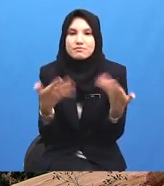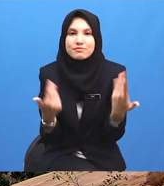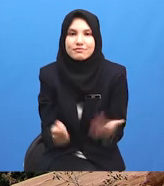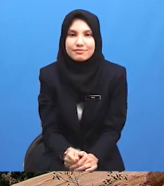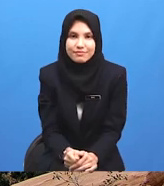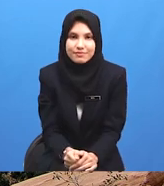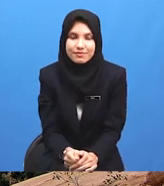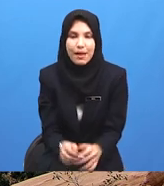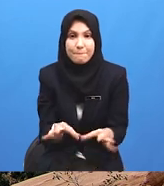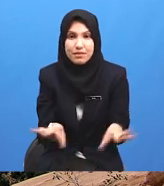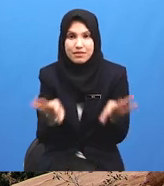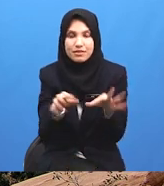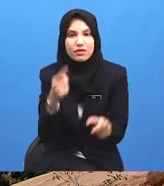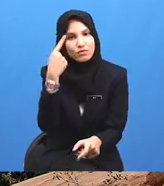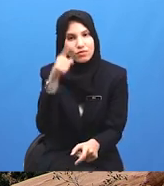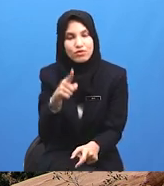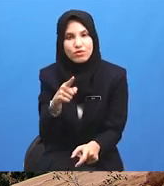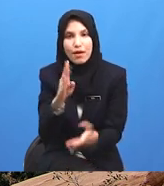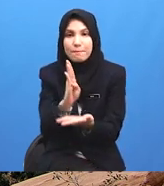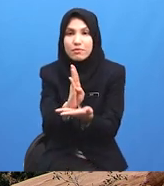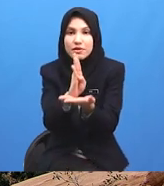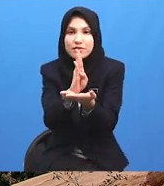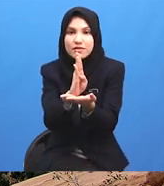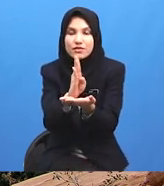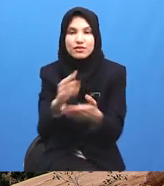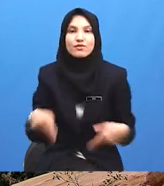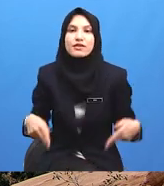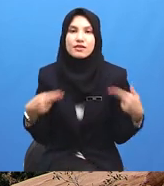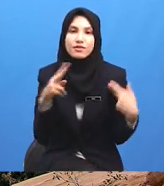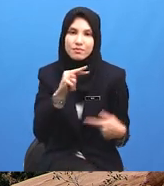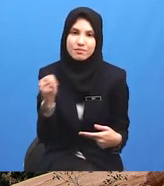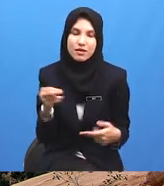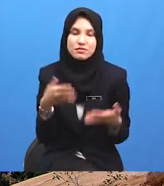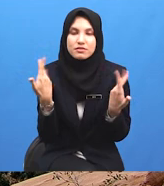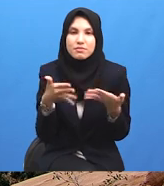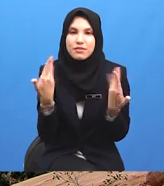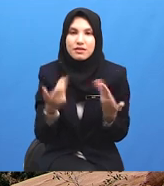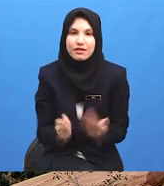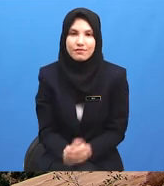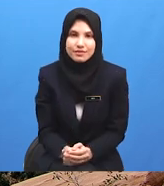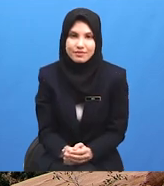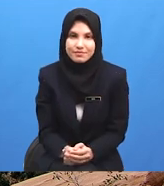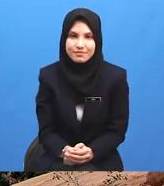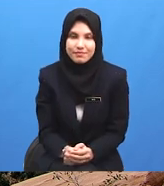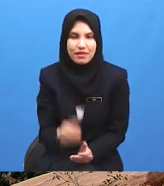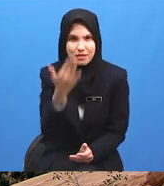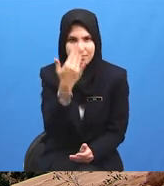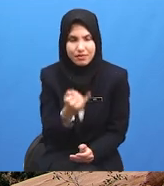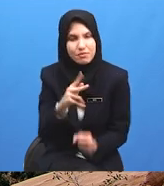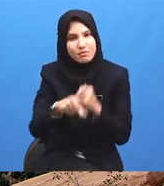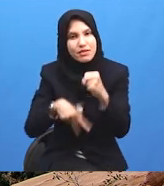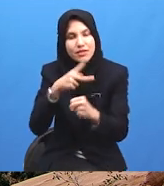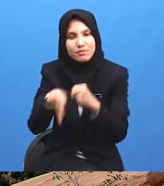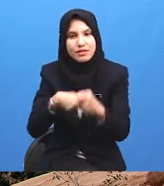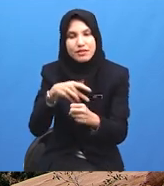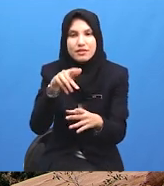Oksigen penting untuk membantu hidupan bernafas. Murid-murid, mengapakah planet-planet di dalam